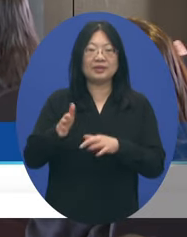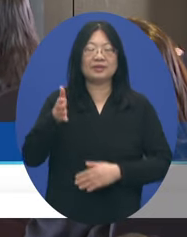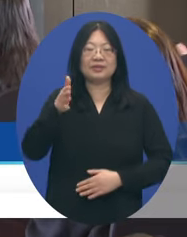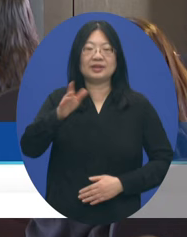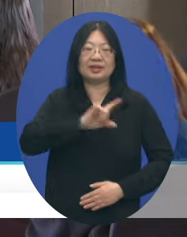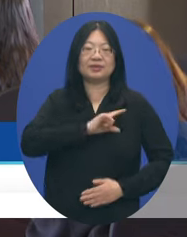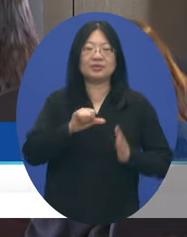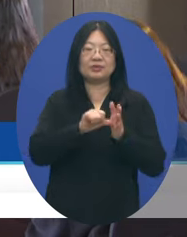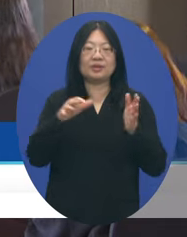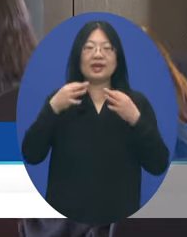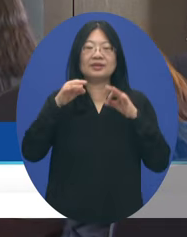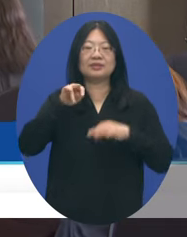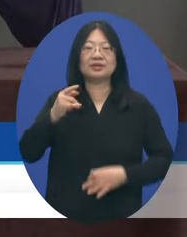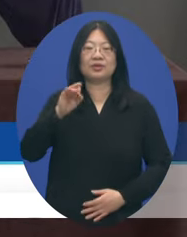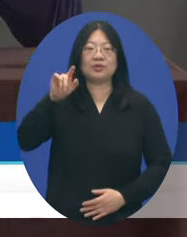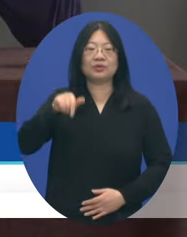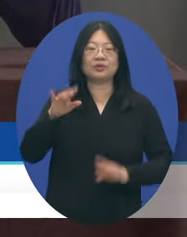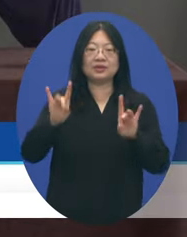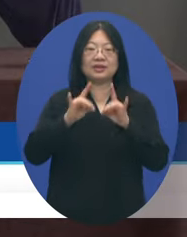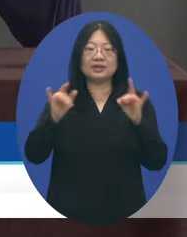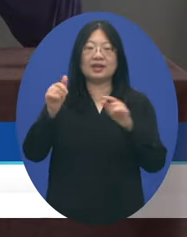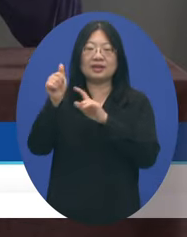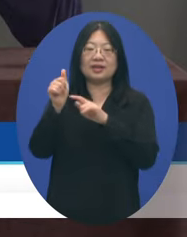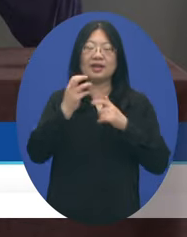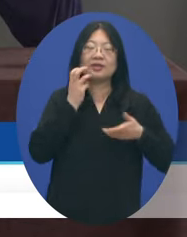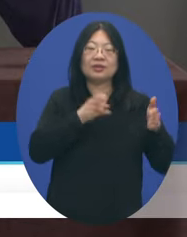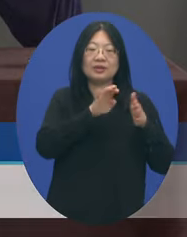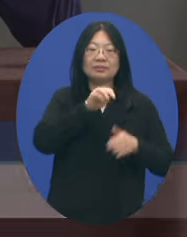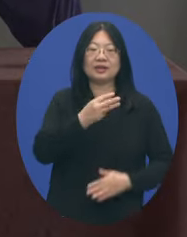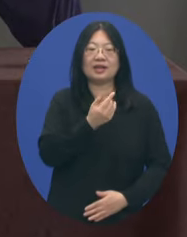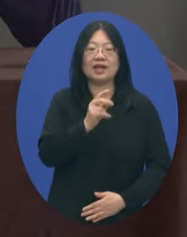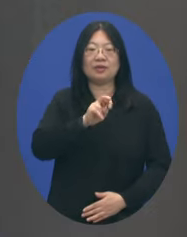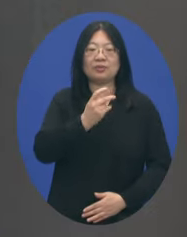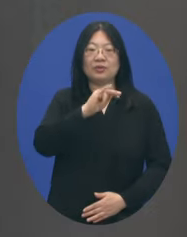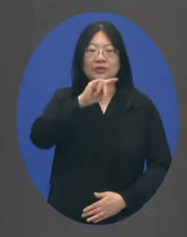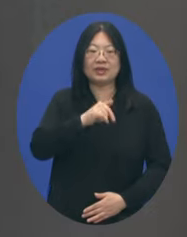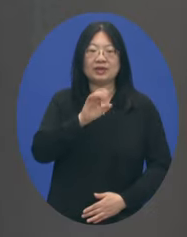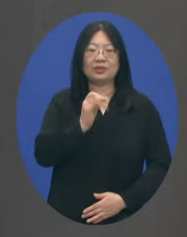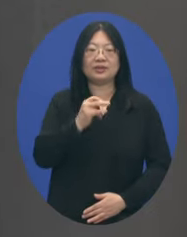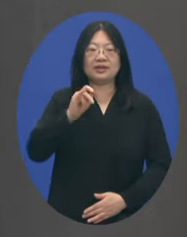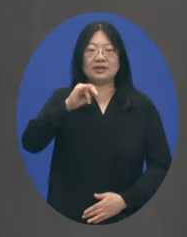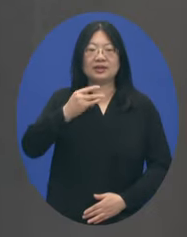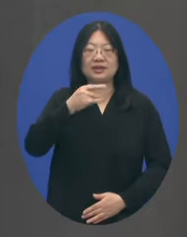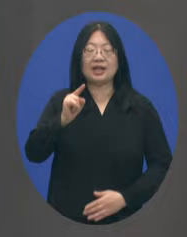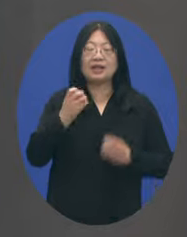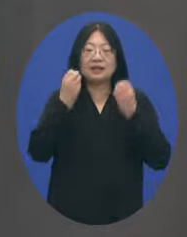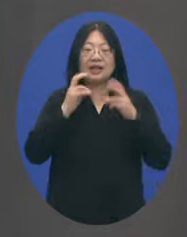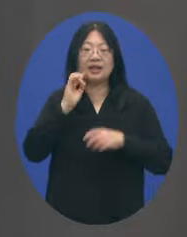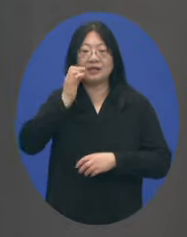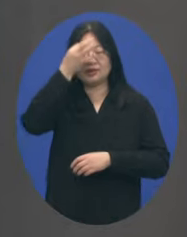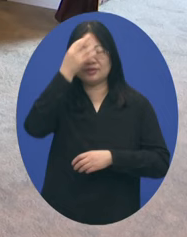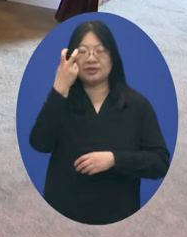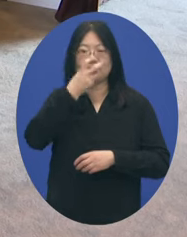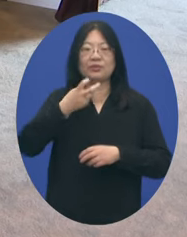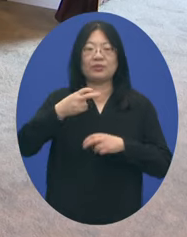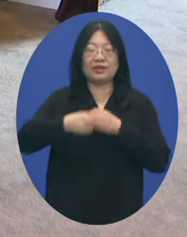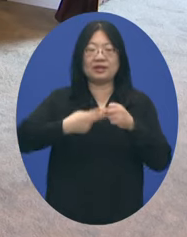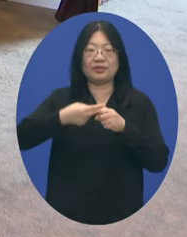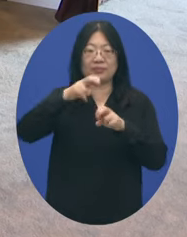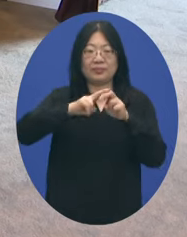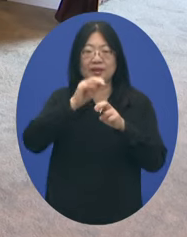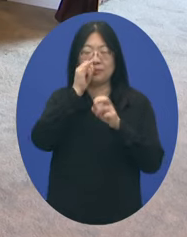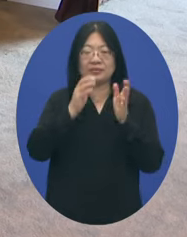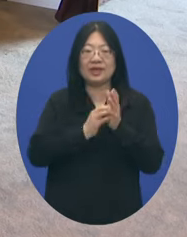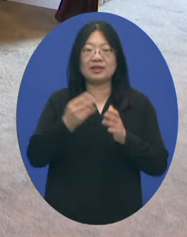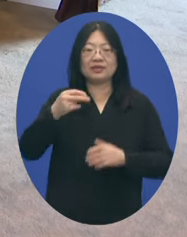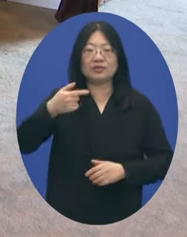피아니스트로서 이름을 알린 김선욱 지휘자가 경기 필하모니 오케스트라의 새 예술 감독으로 2년 동안의 임기를 시작했습니다.